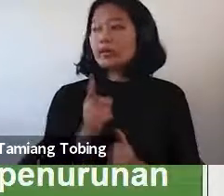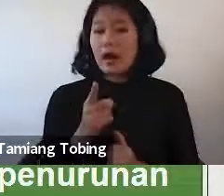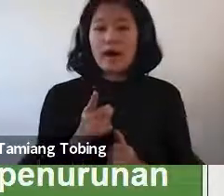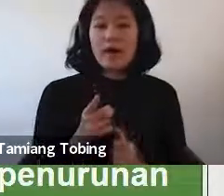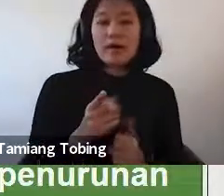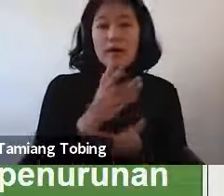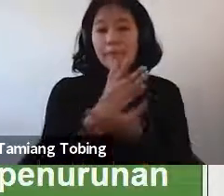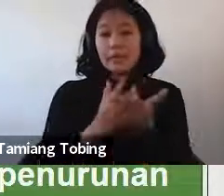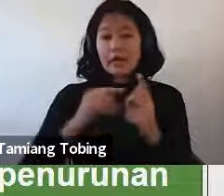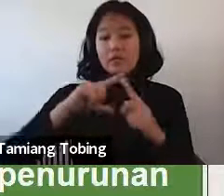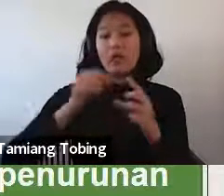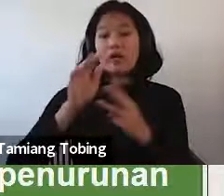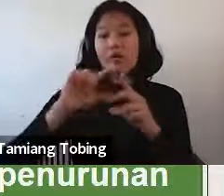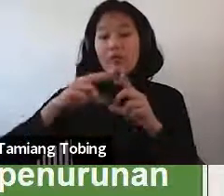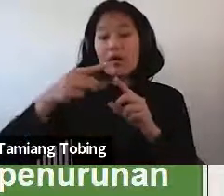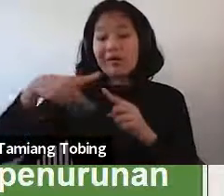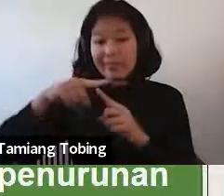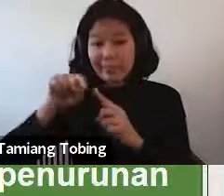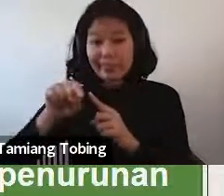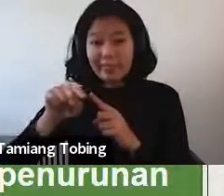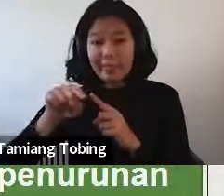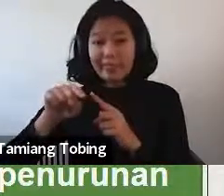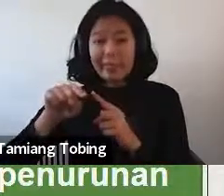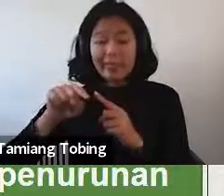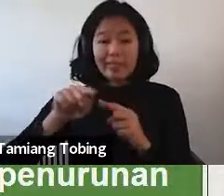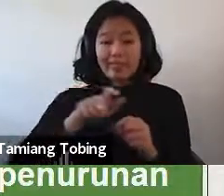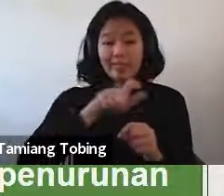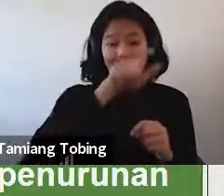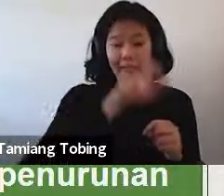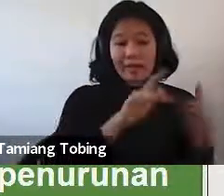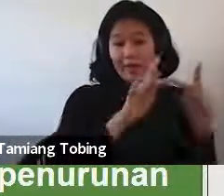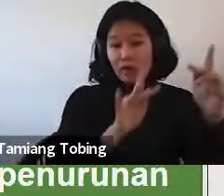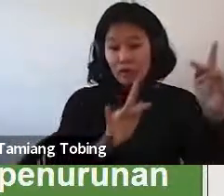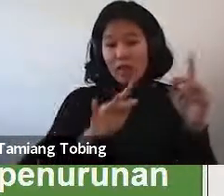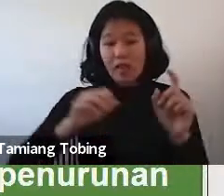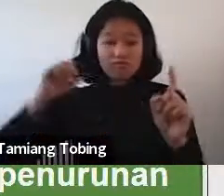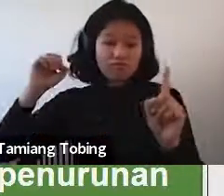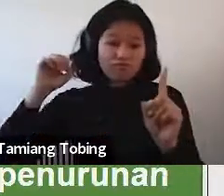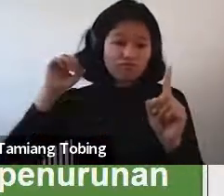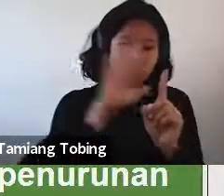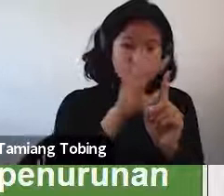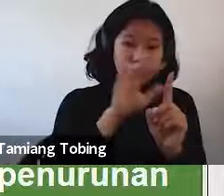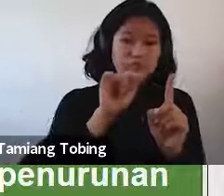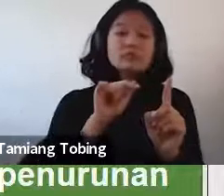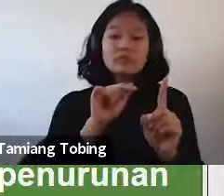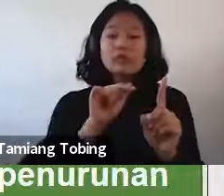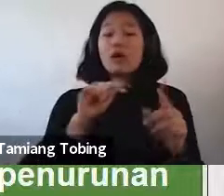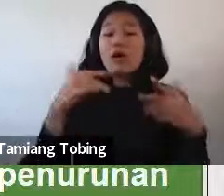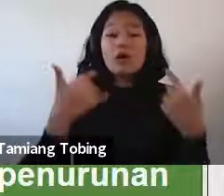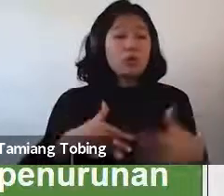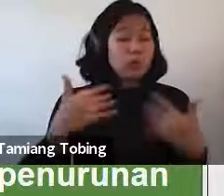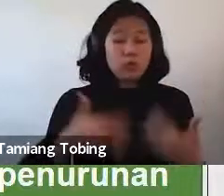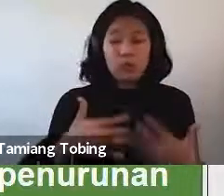pertengahan Maret ini dampak terhadap sektor informal itu sangat